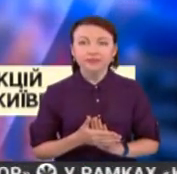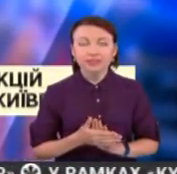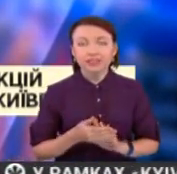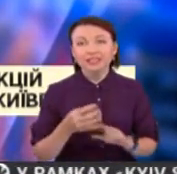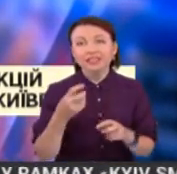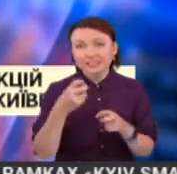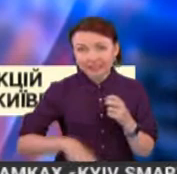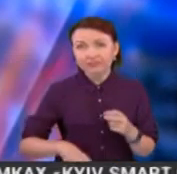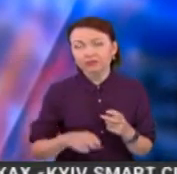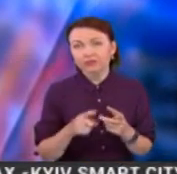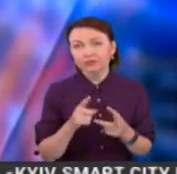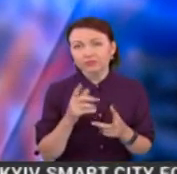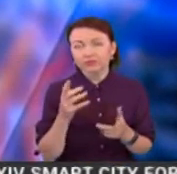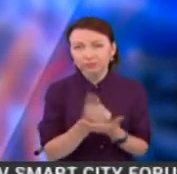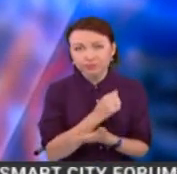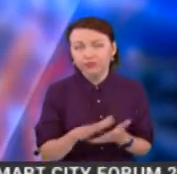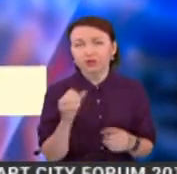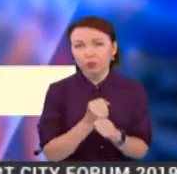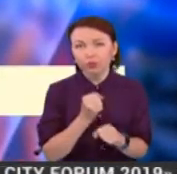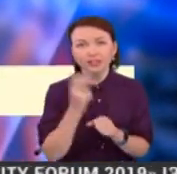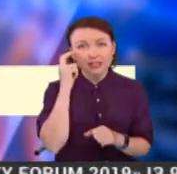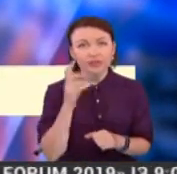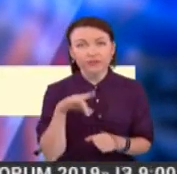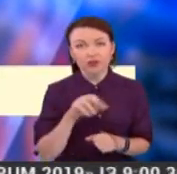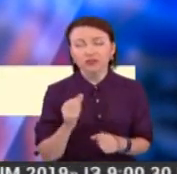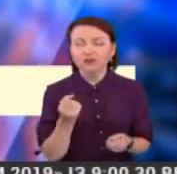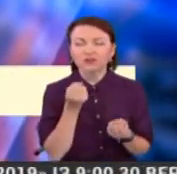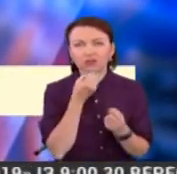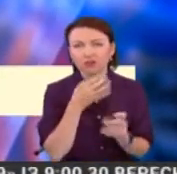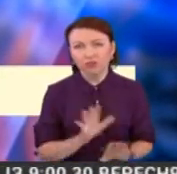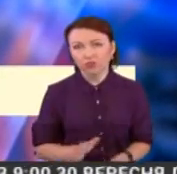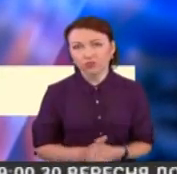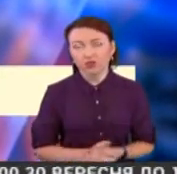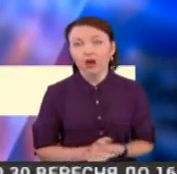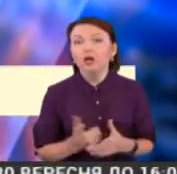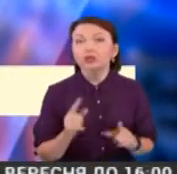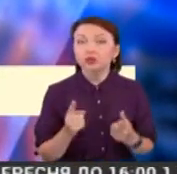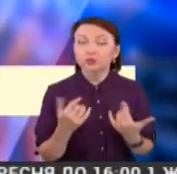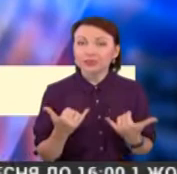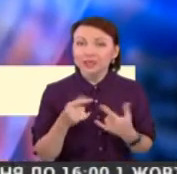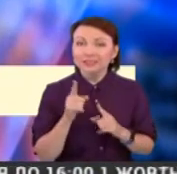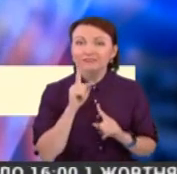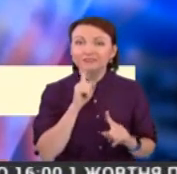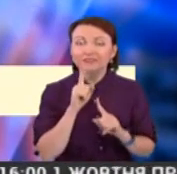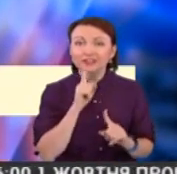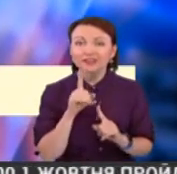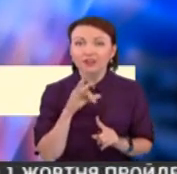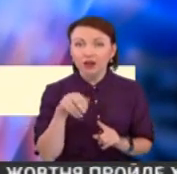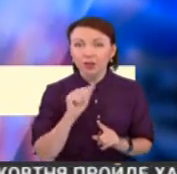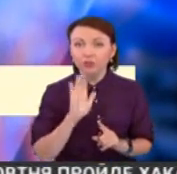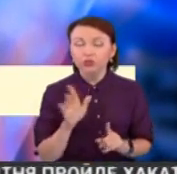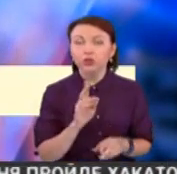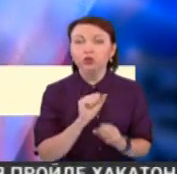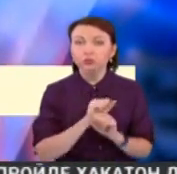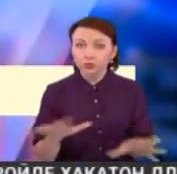зривом роботи Київради і розпуском, вона не дуже хороша, тому що якщо зараз Рада буде розпущена, значить